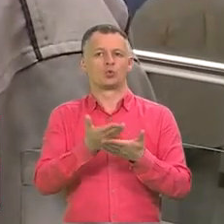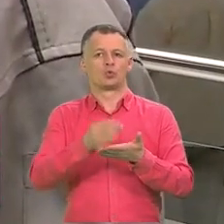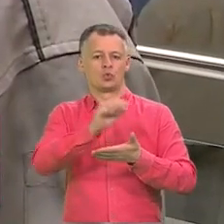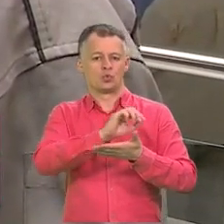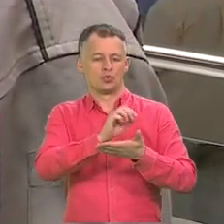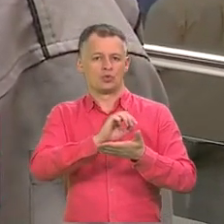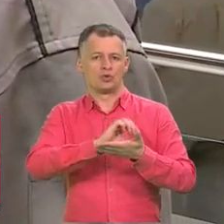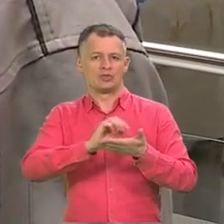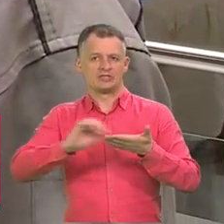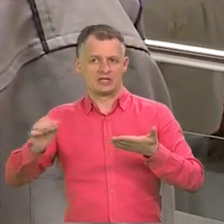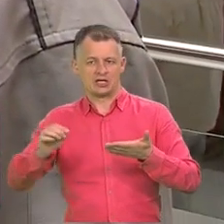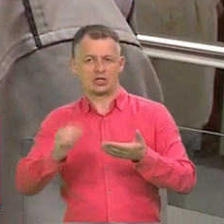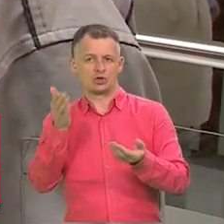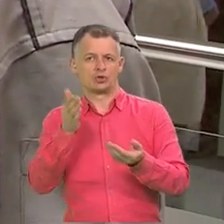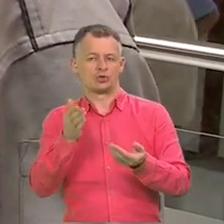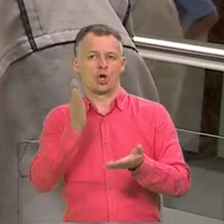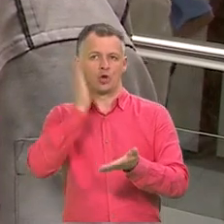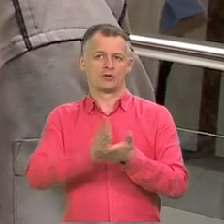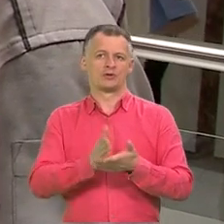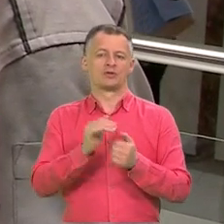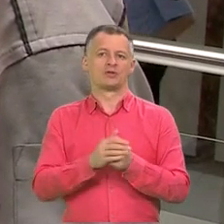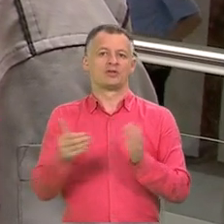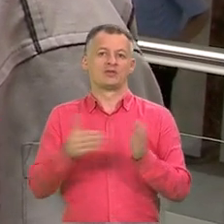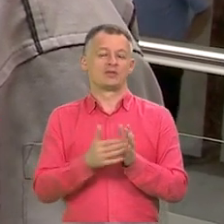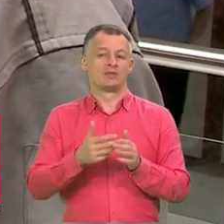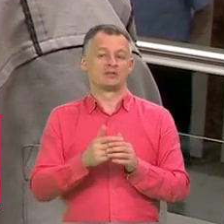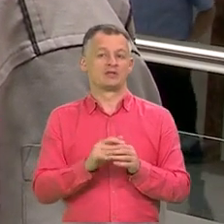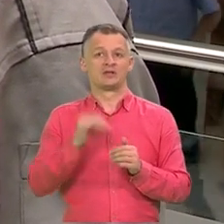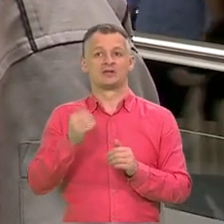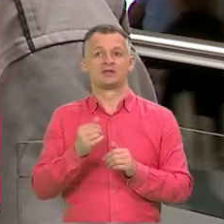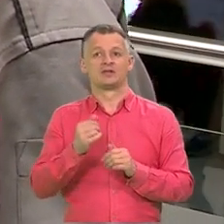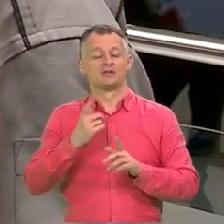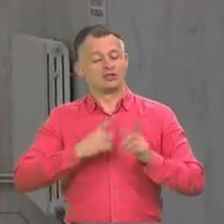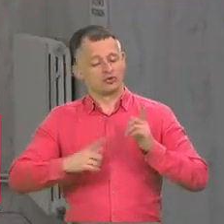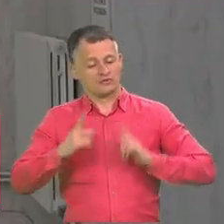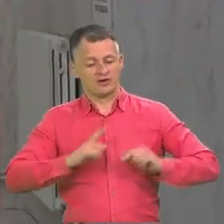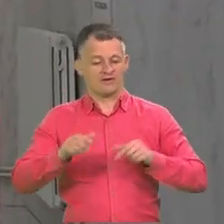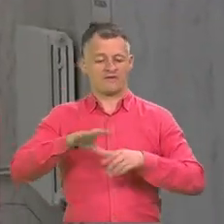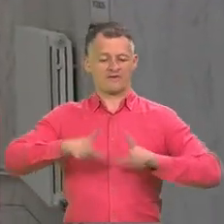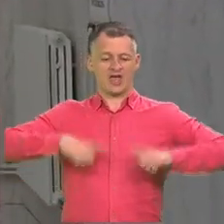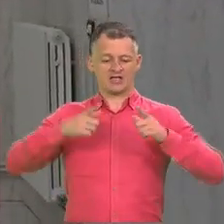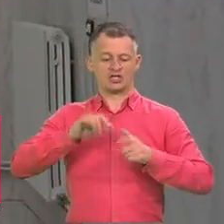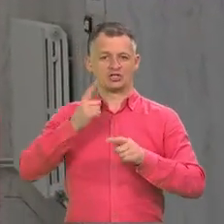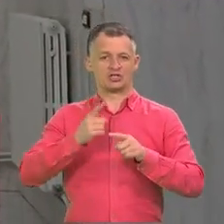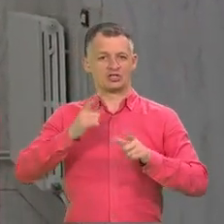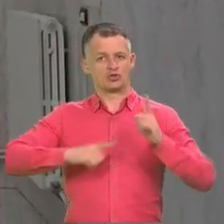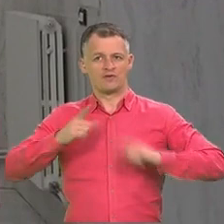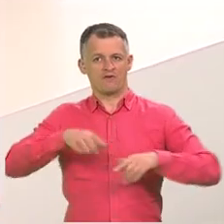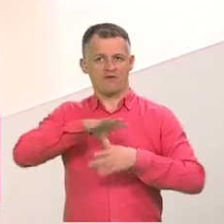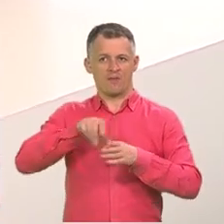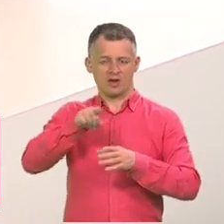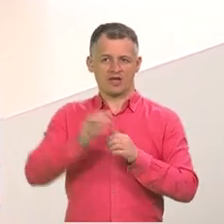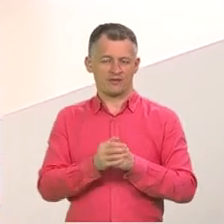să faci magistratura, trebuie să sacrifici viața, să sacrifici familia. Volumul mare de muncă și